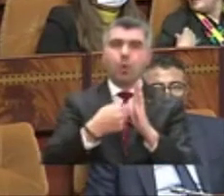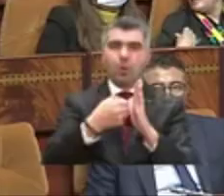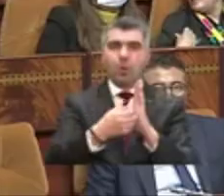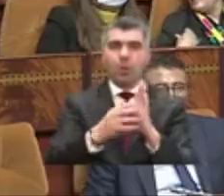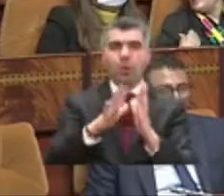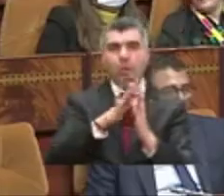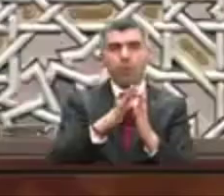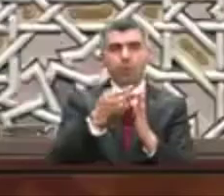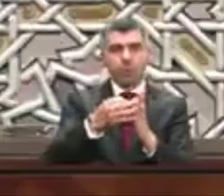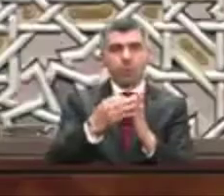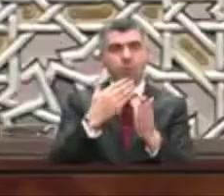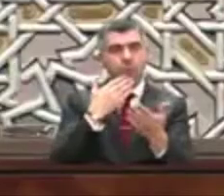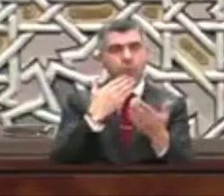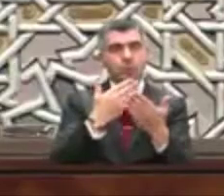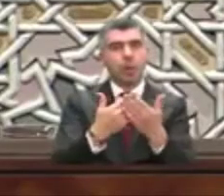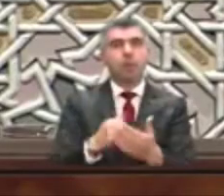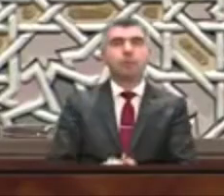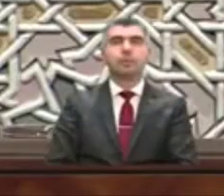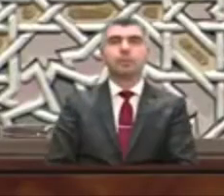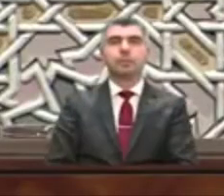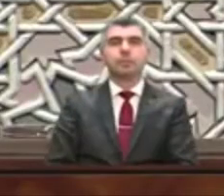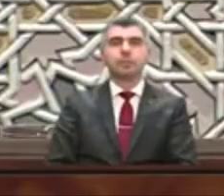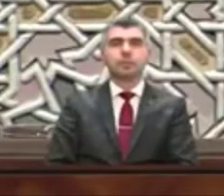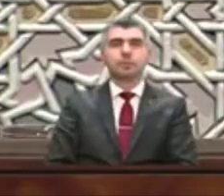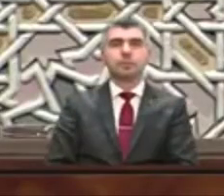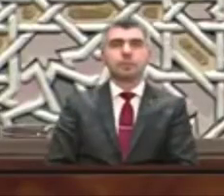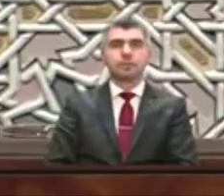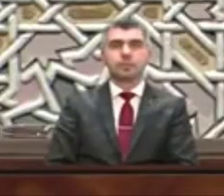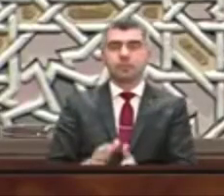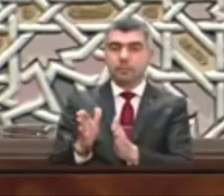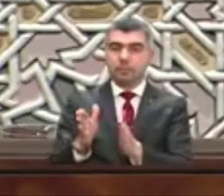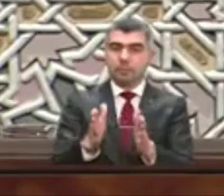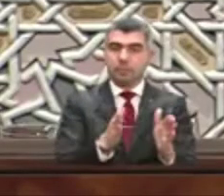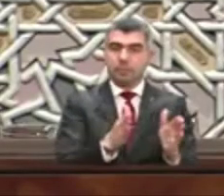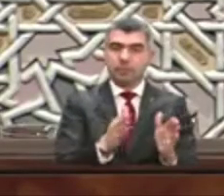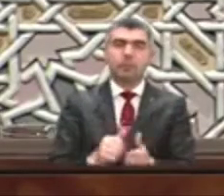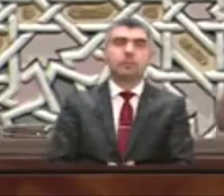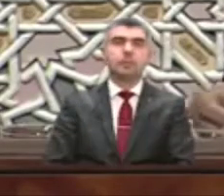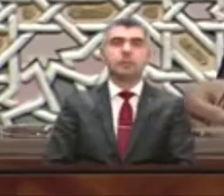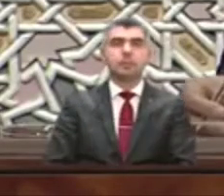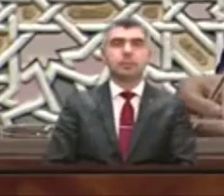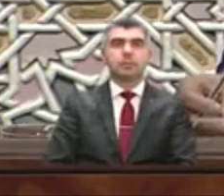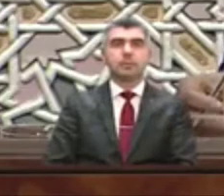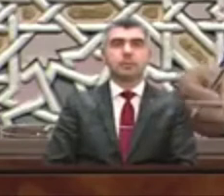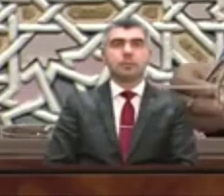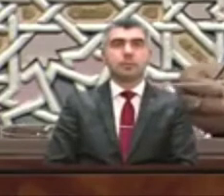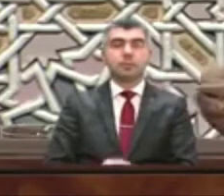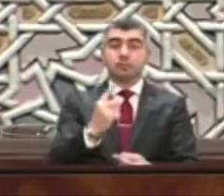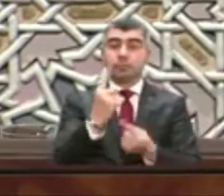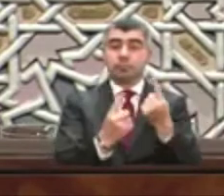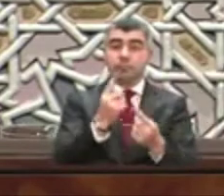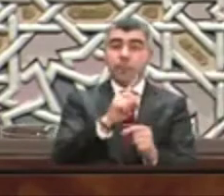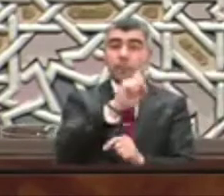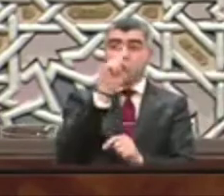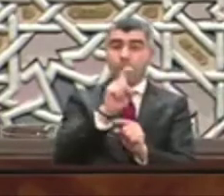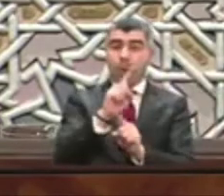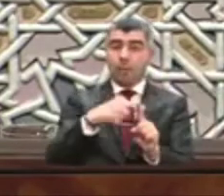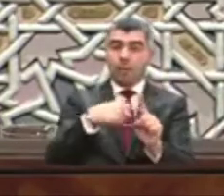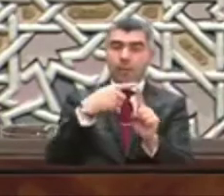شكرا. شكرا سيد النائبه المحترمه، انتهى الوقت. هل هناك من تعقيب اضافي في